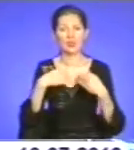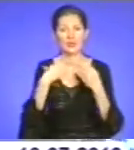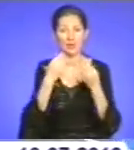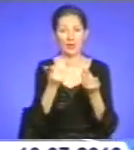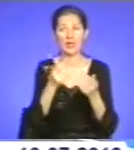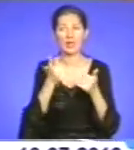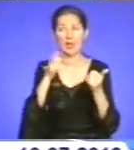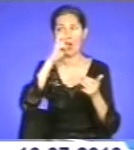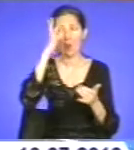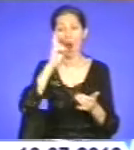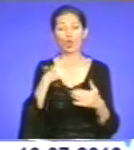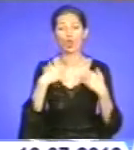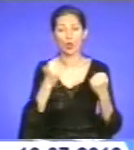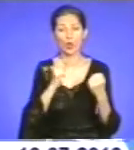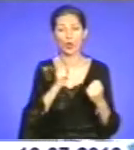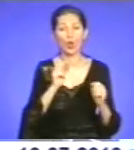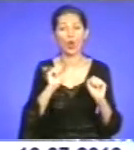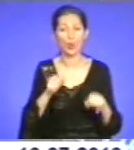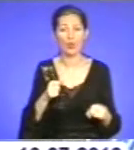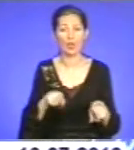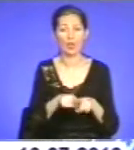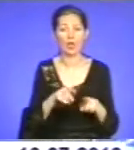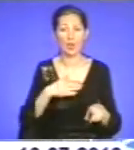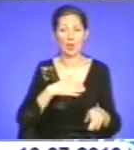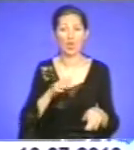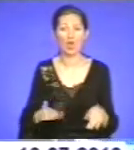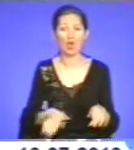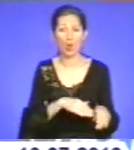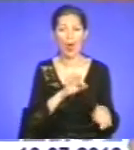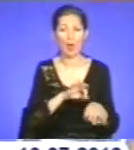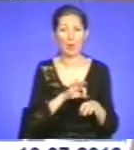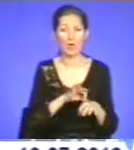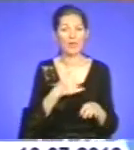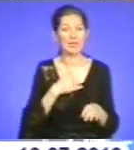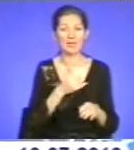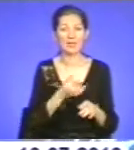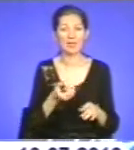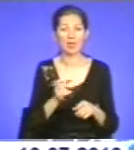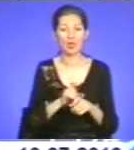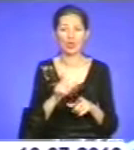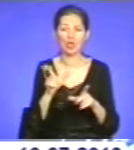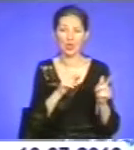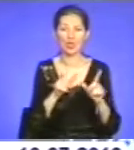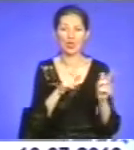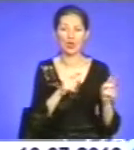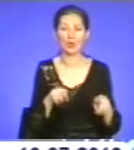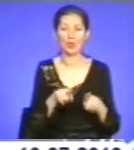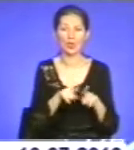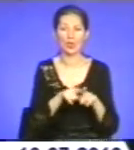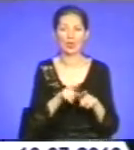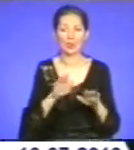Так, хто здоровий, хто може. Ну так, як в мене ноги болять, то я не дуже їжу по таких, бо я не